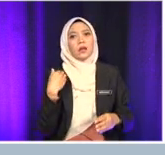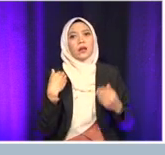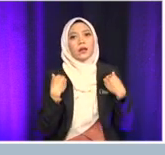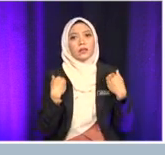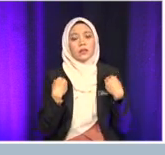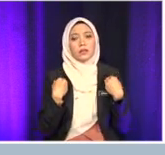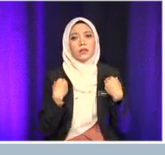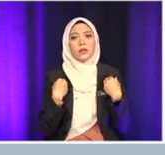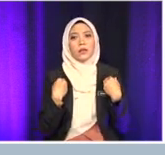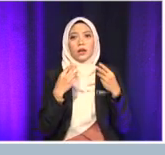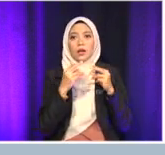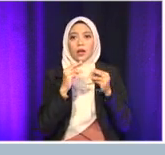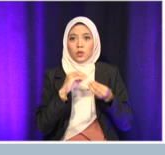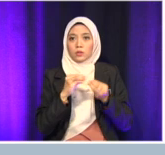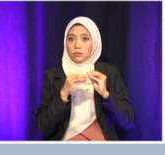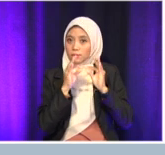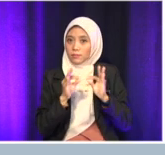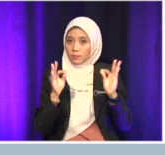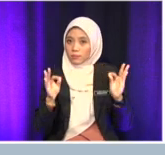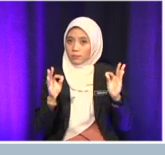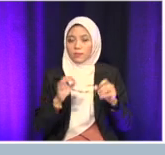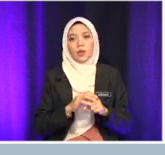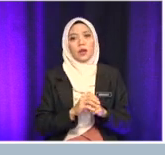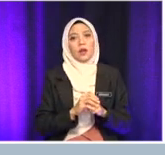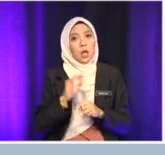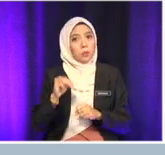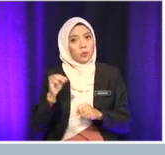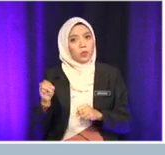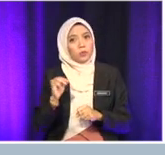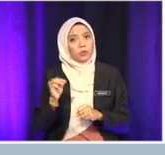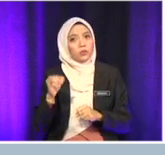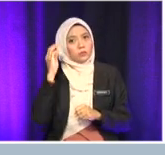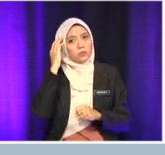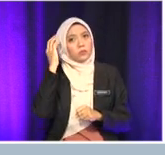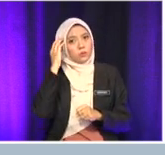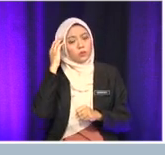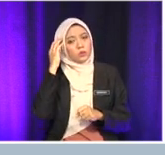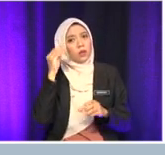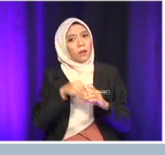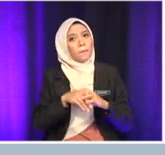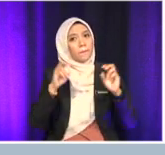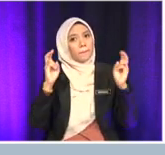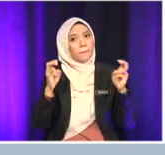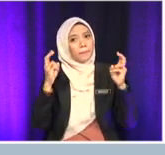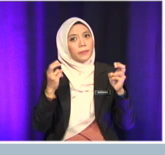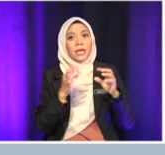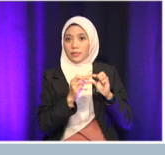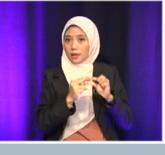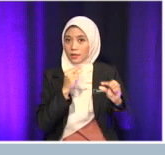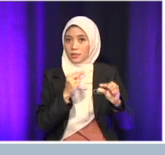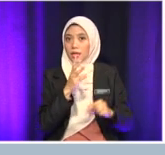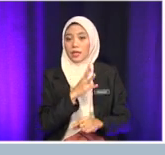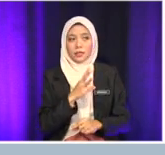oke yang ini juga pengetahuan murid-murid daripada tingkatan satu dalam tajuk garis dan sudut